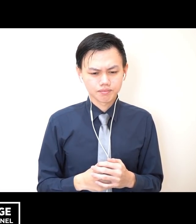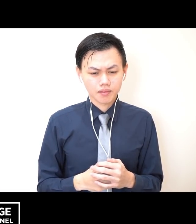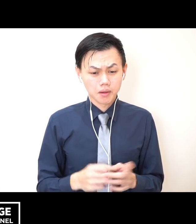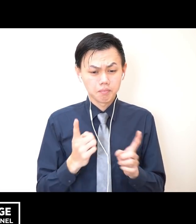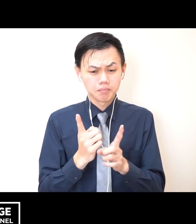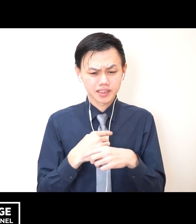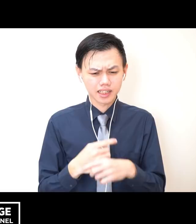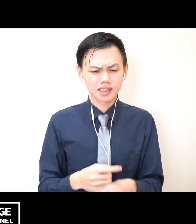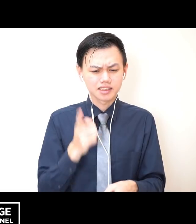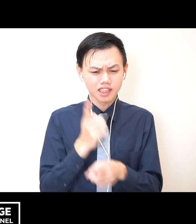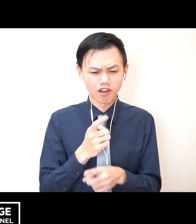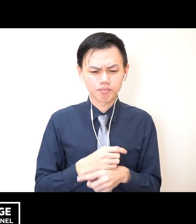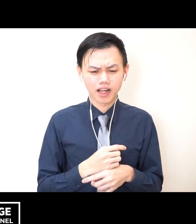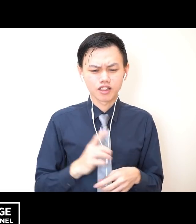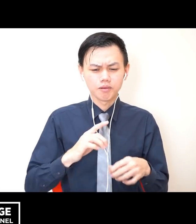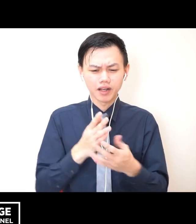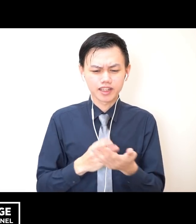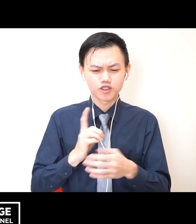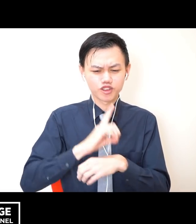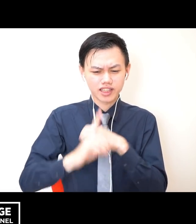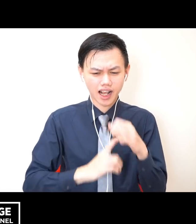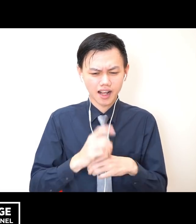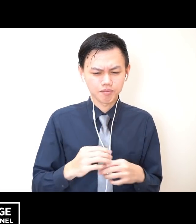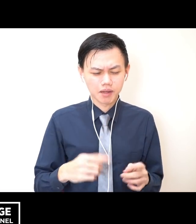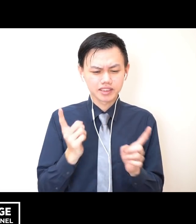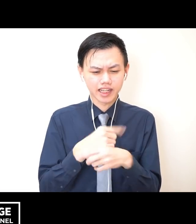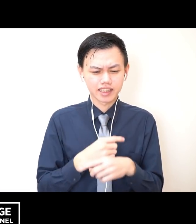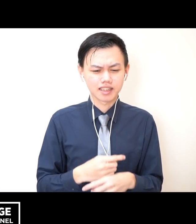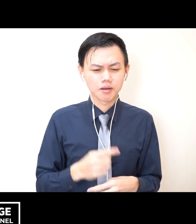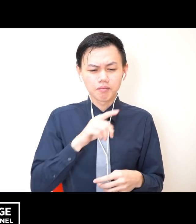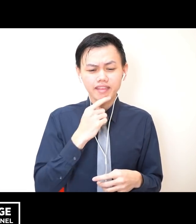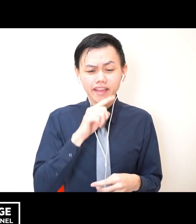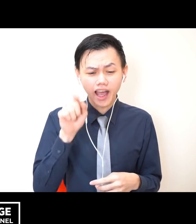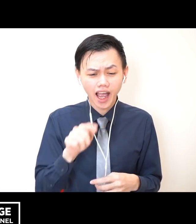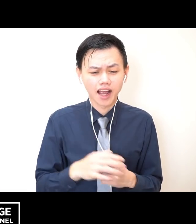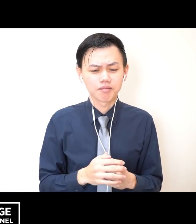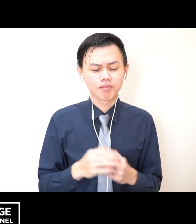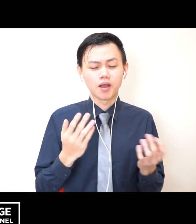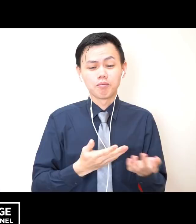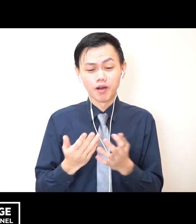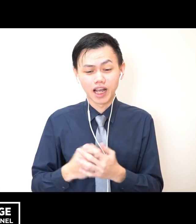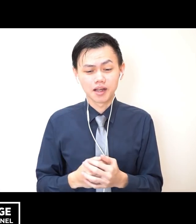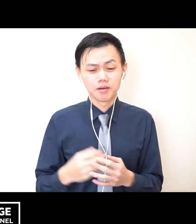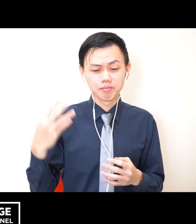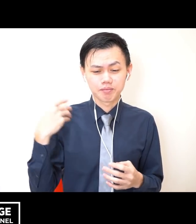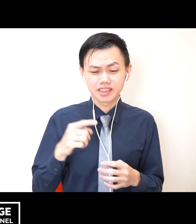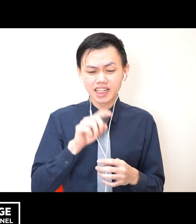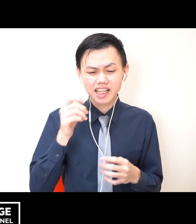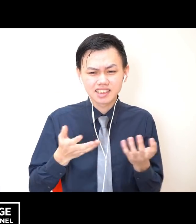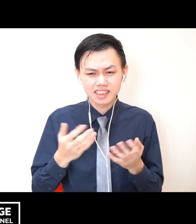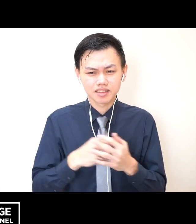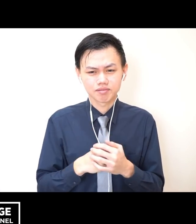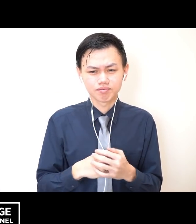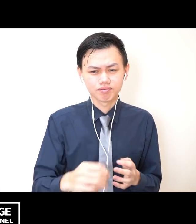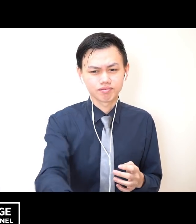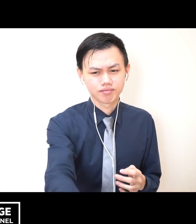atau membawa perselisihan di dalam dunia ini. Rasul Paulus menuliskan dalam Filipi, dia